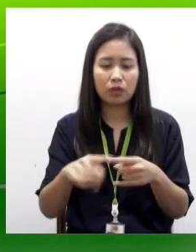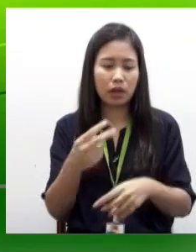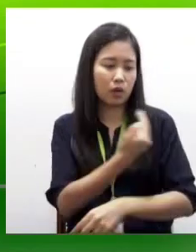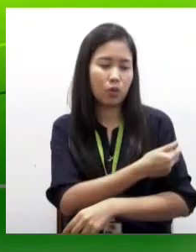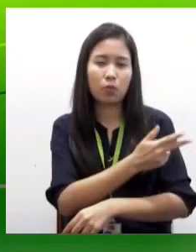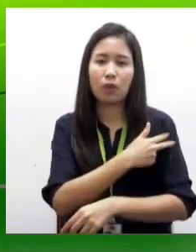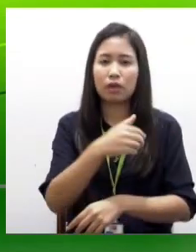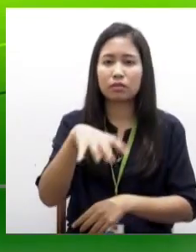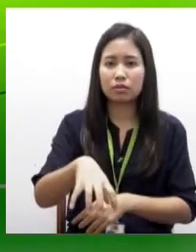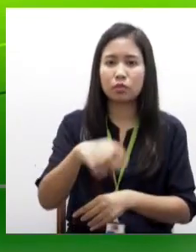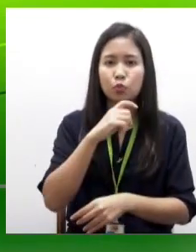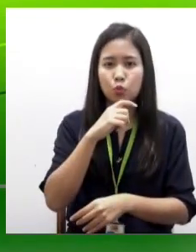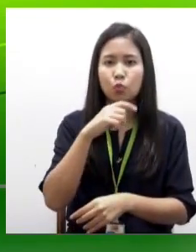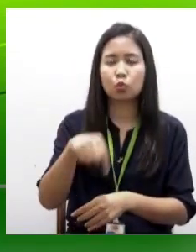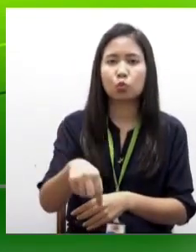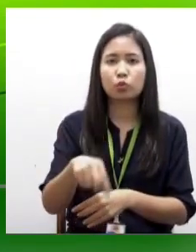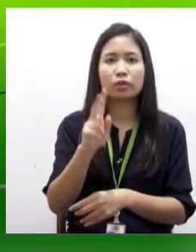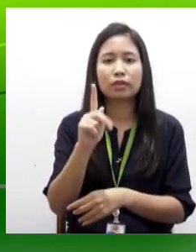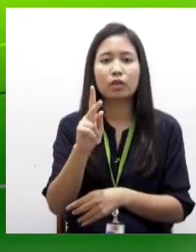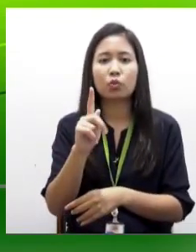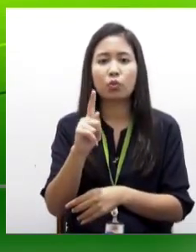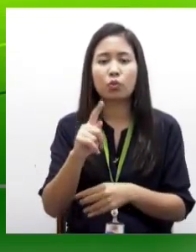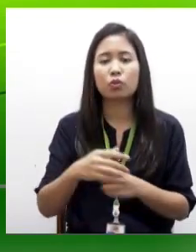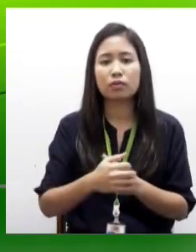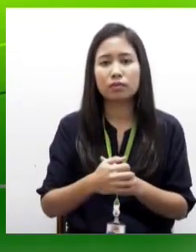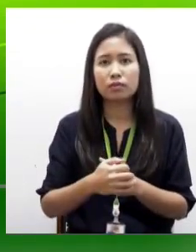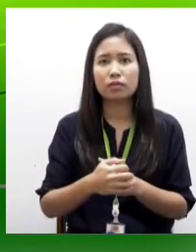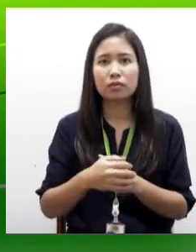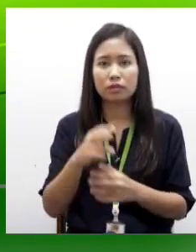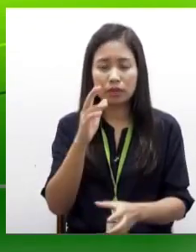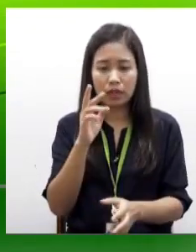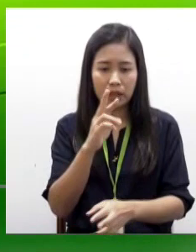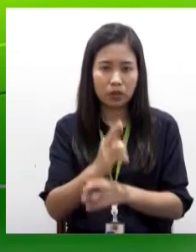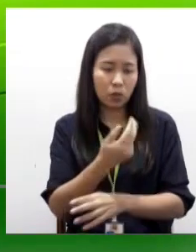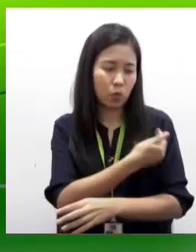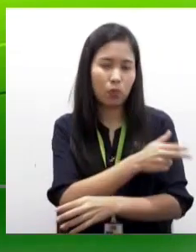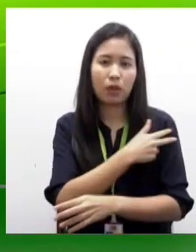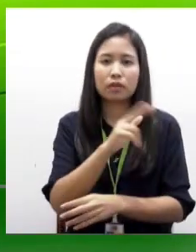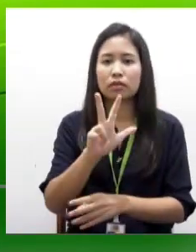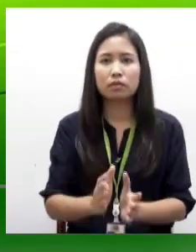คนซึ่งอาจจะไปใครเป็นคนในกลุ่มใดบ้างเดี๋ยวเราก็คงจะนำเสนอในครับถัดไปนะครับส่วนกำลังรักษานะครับก็คือติดเชื้อแล้วยังอยู่ในระหว่างการรักษานะครับอ่าในวันที่8วันที่ 9ในติดเชื้ออยู่ 7แต่เข้ารับการรักษาอยู่ 3